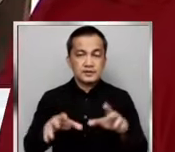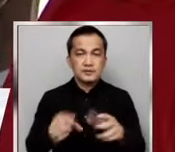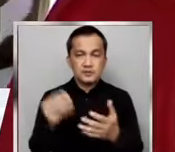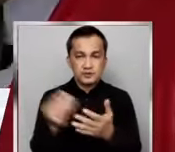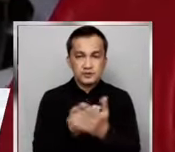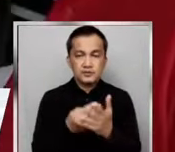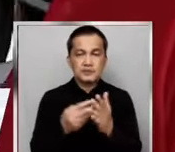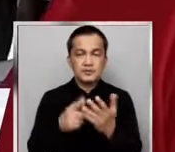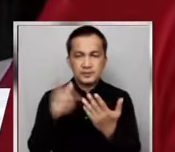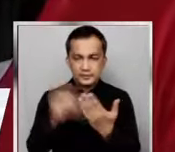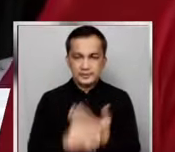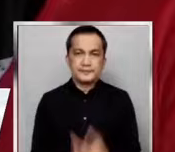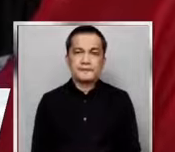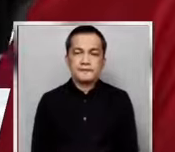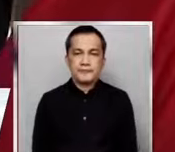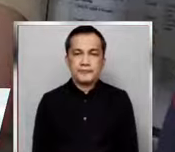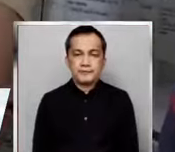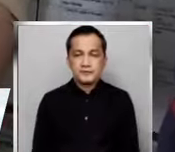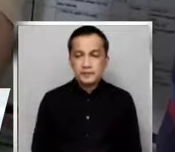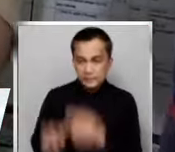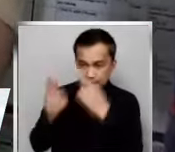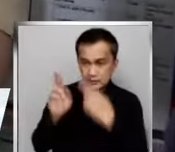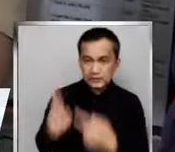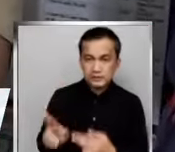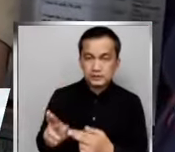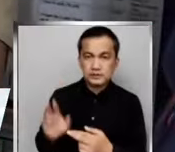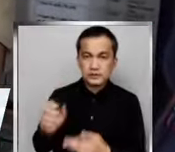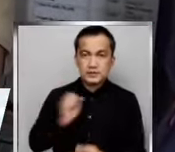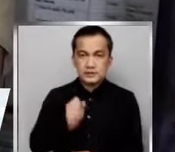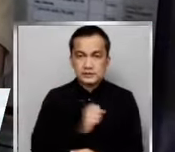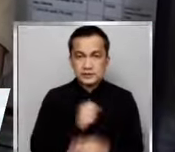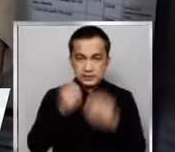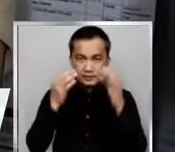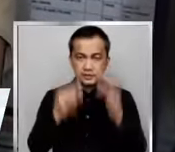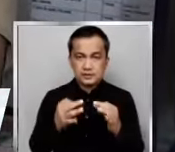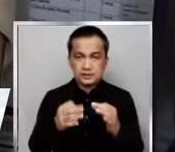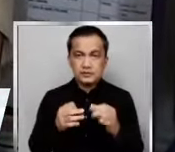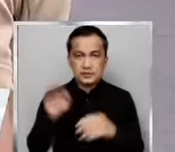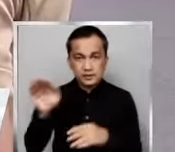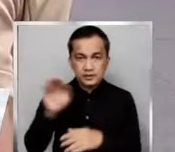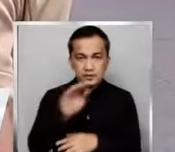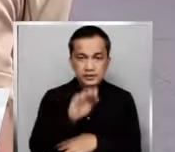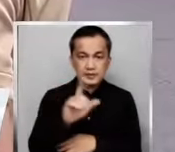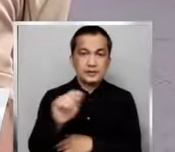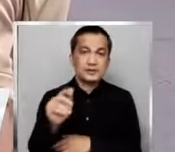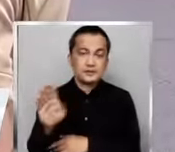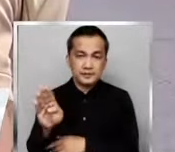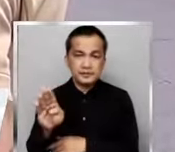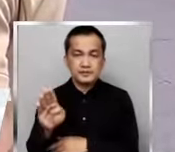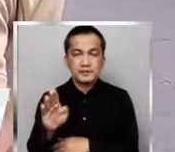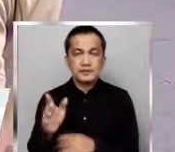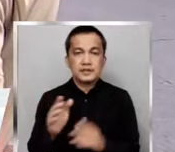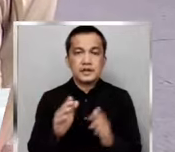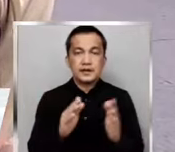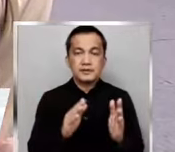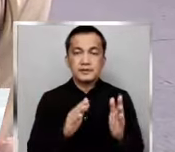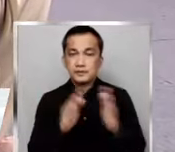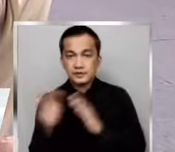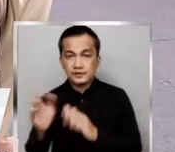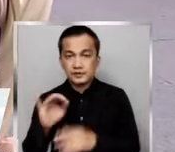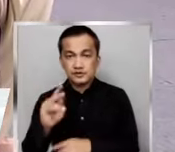modernization pagalang Nain Dao sa resolution na nanawagan Sa LTFRB na ipagpaliban mun ang June